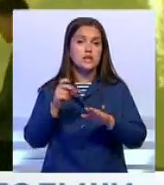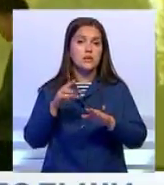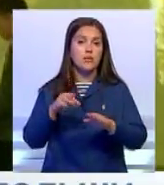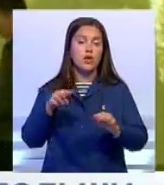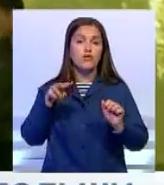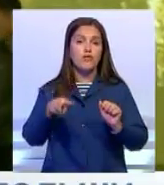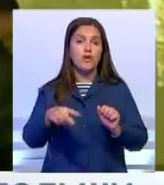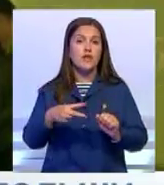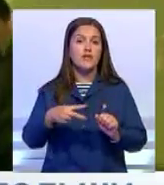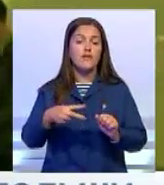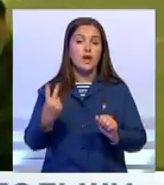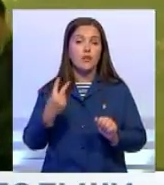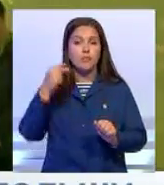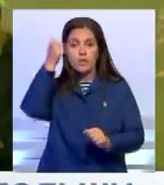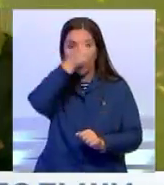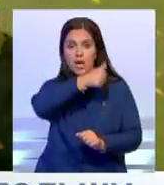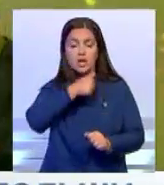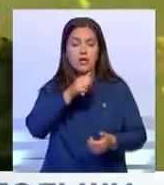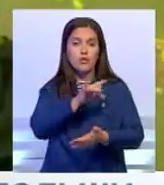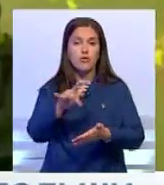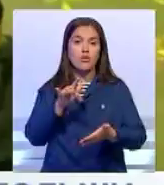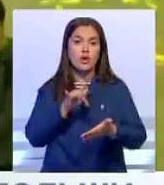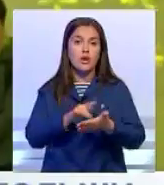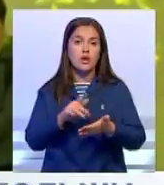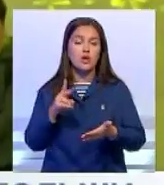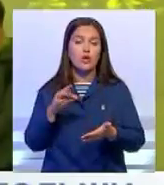в 2022 году в городе